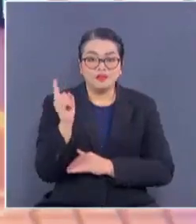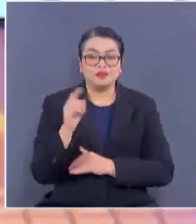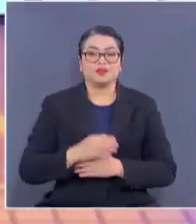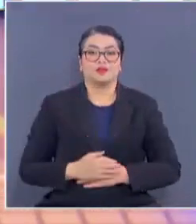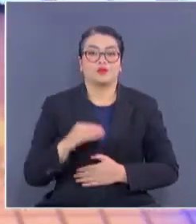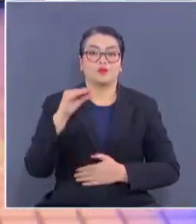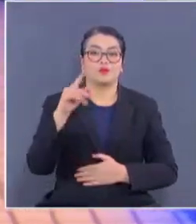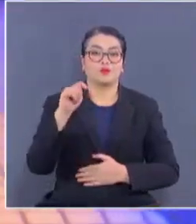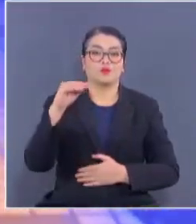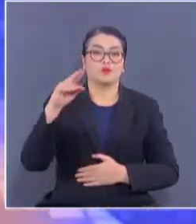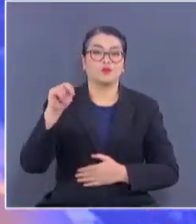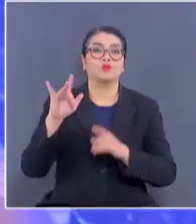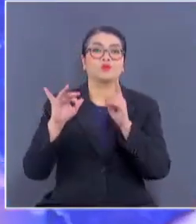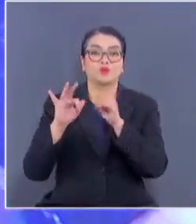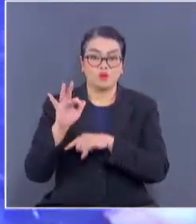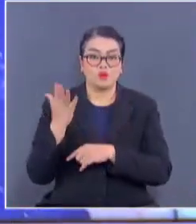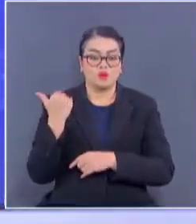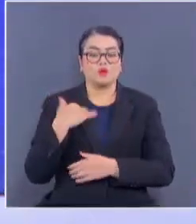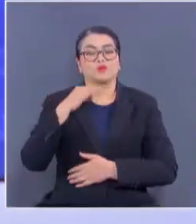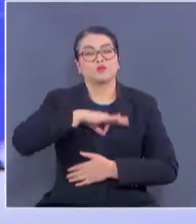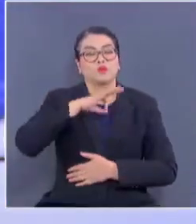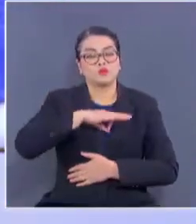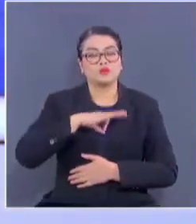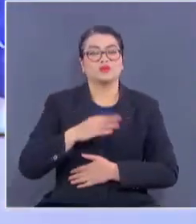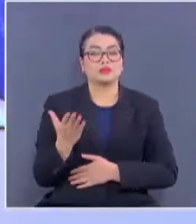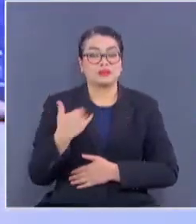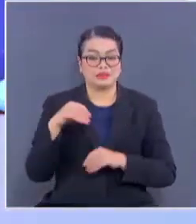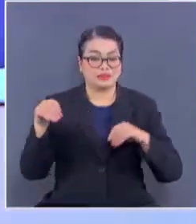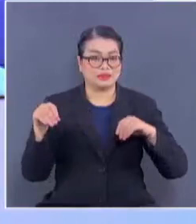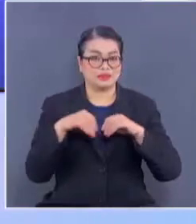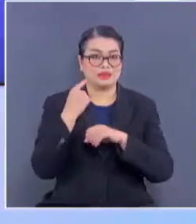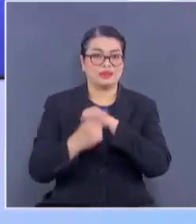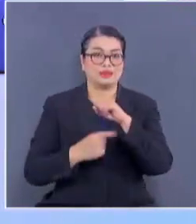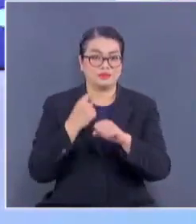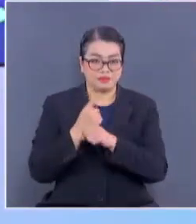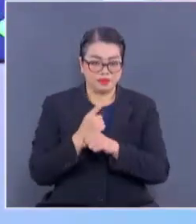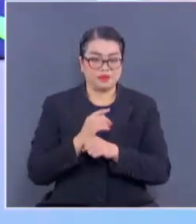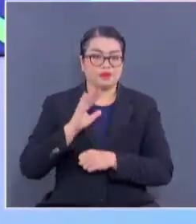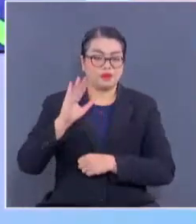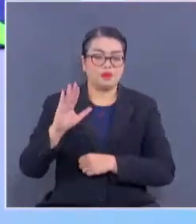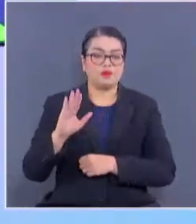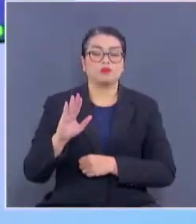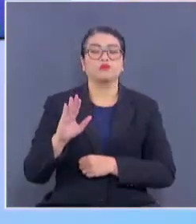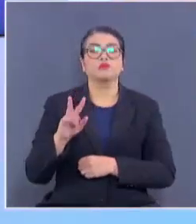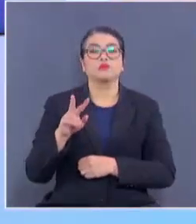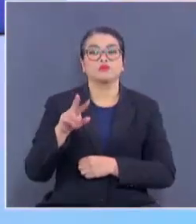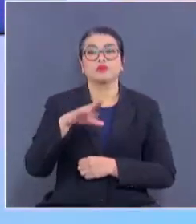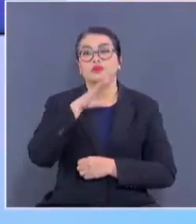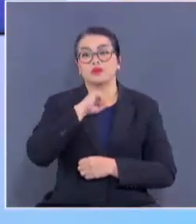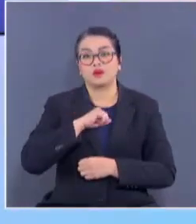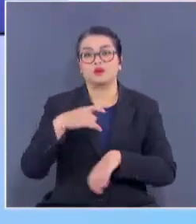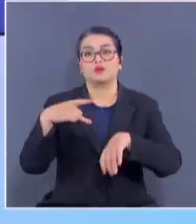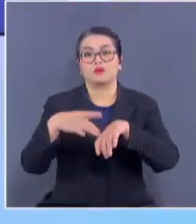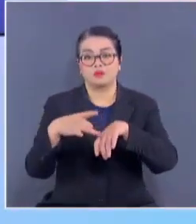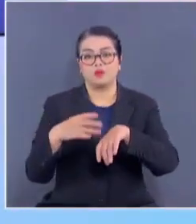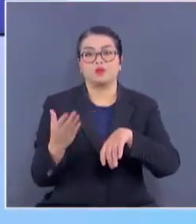โนภาคินนะคะที่ได้ออกมาเผยถึงความรู้สึกถึงเรื่องใกล้จะครบรอบ1ปีกับการจากไปของแตงโมภัทรธิดาแล้วนะคะซึ่งเจ้